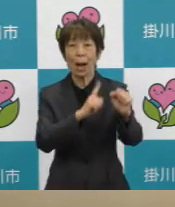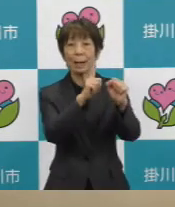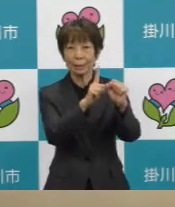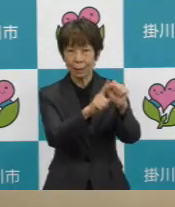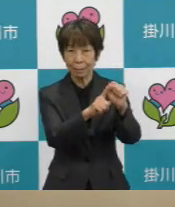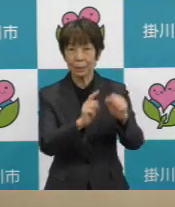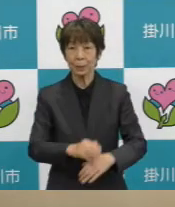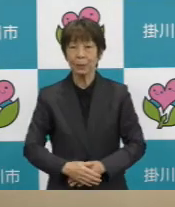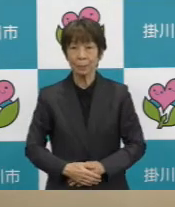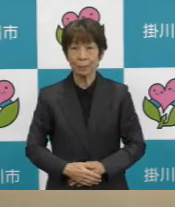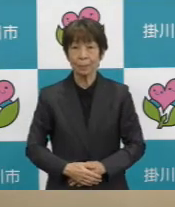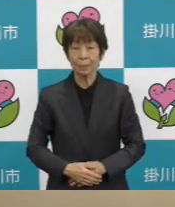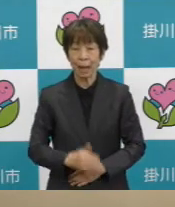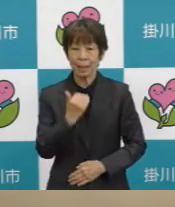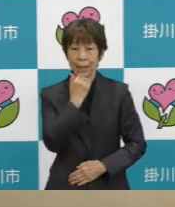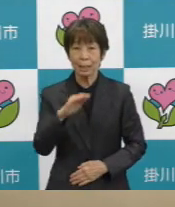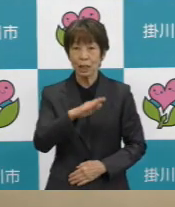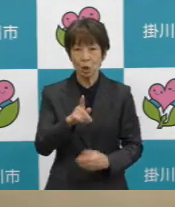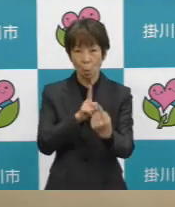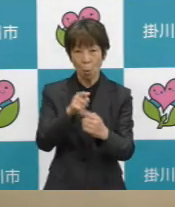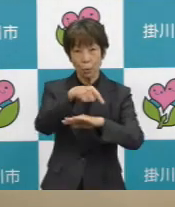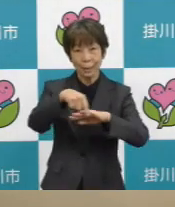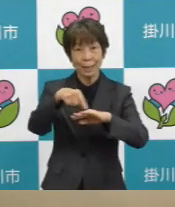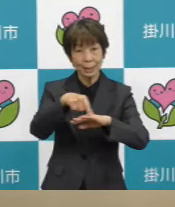ような待機児童対策の結果、